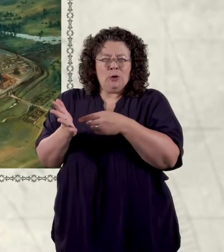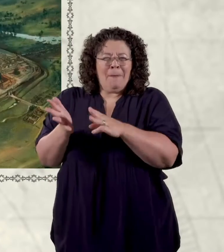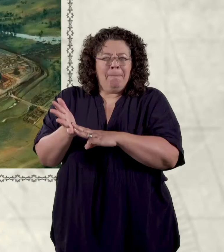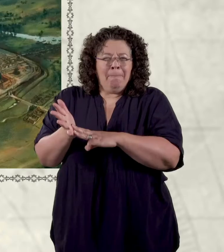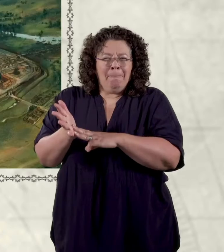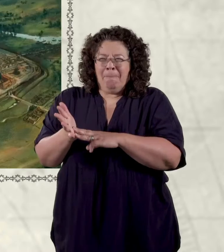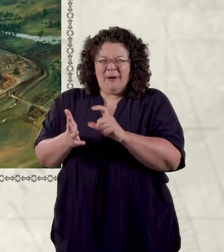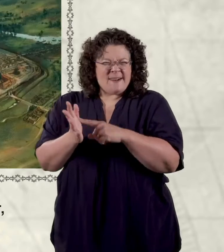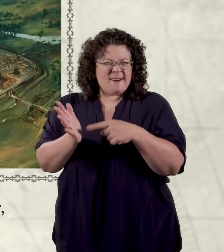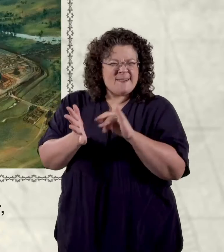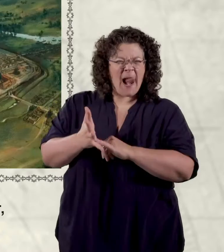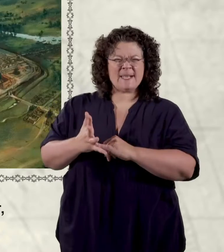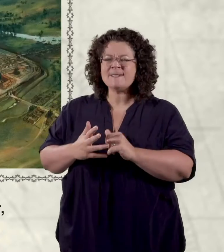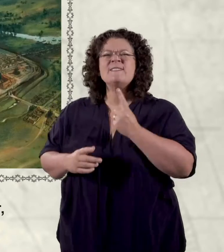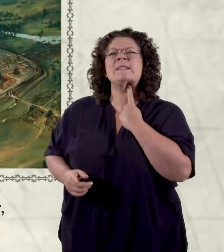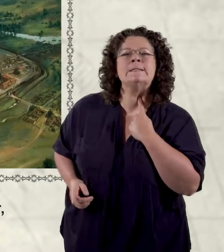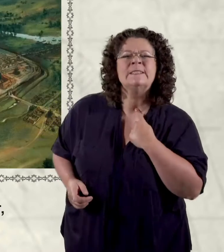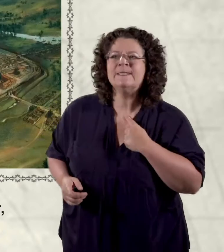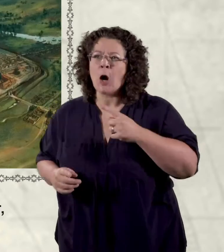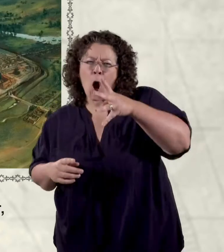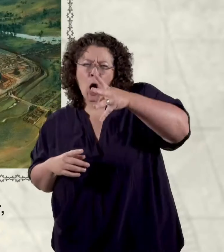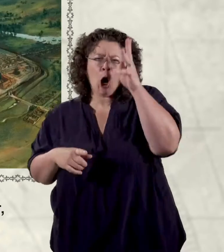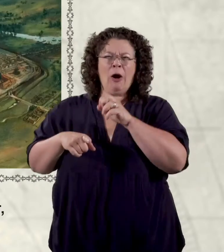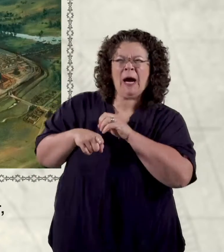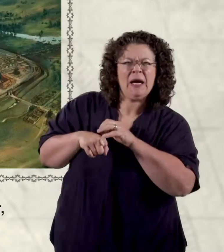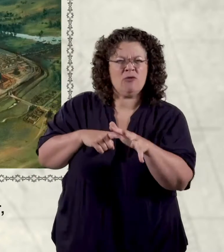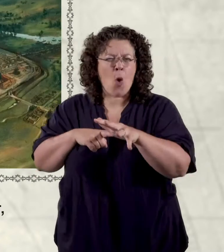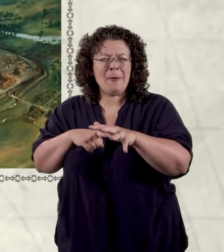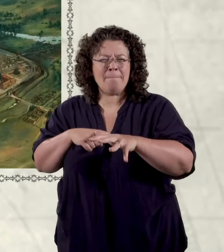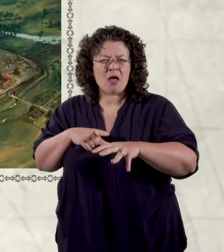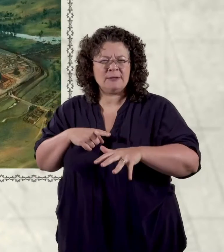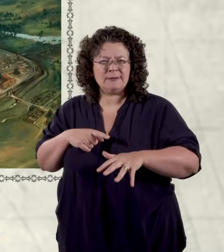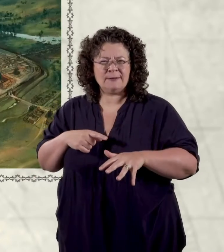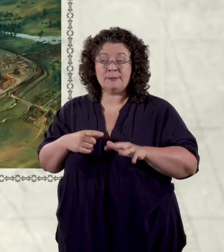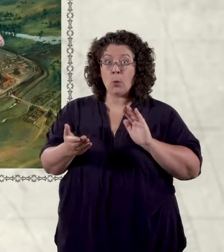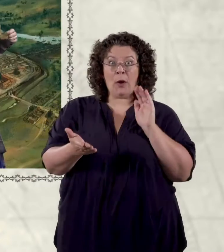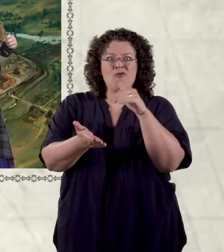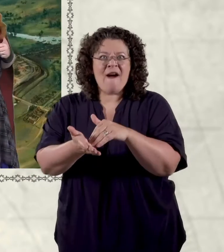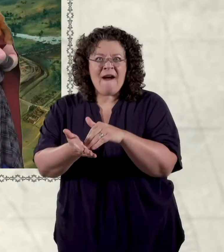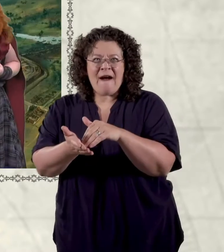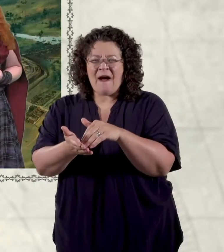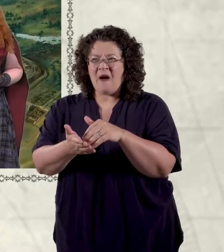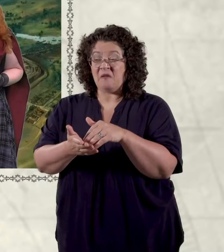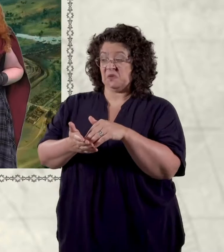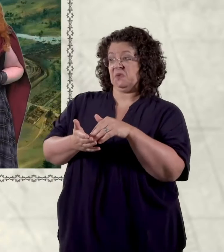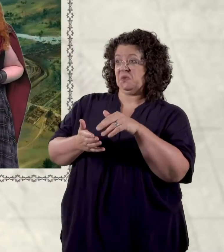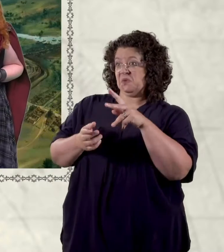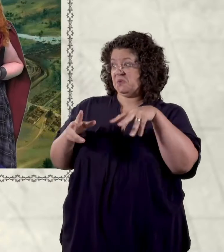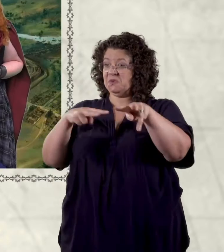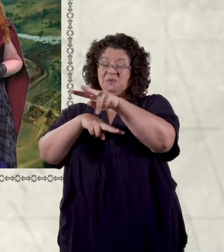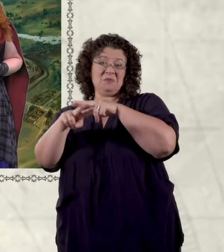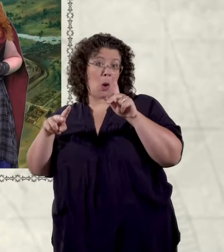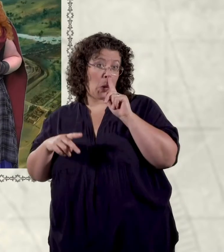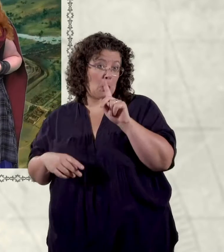dwnnwm. Ymlaen â ni yn lleng o wrthryfelwyr a bob un ohono ni am waed y